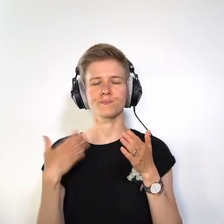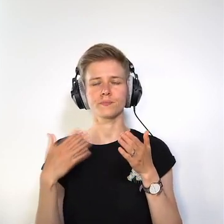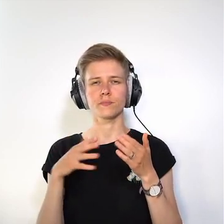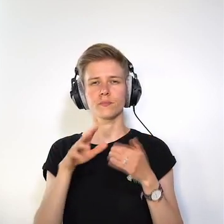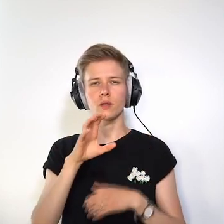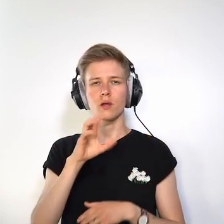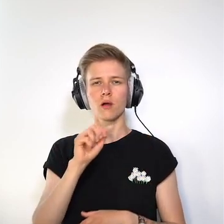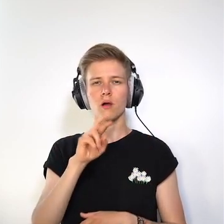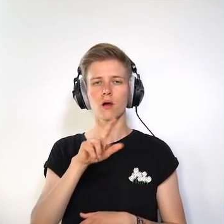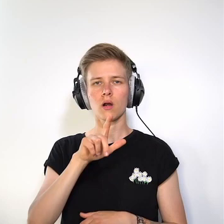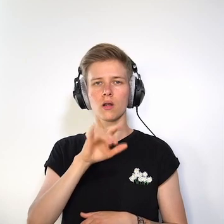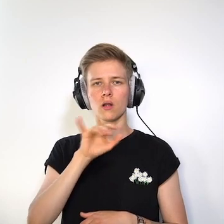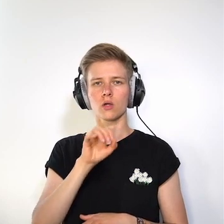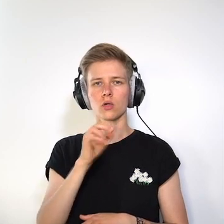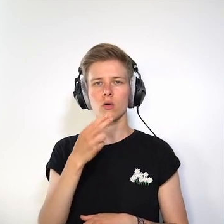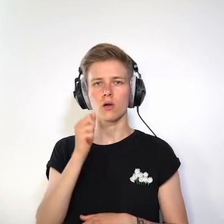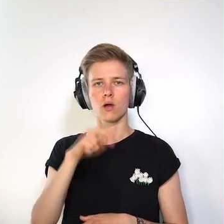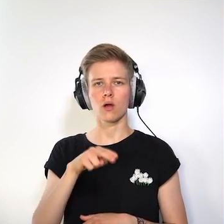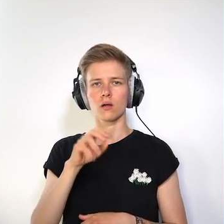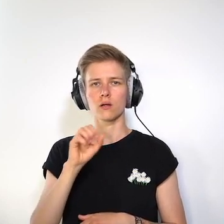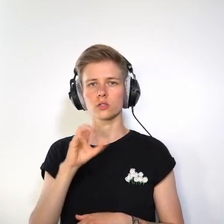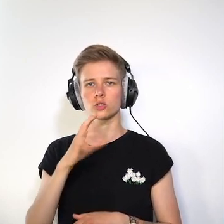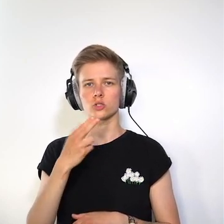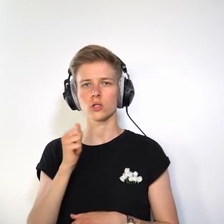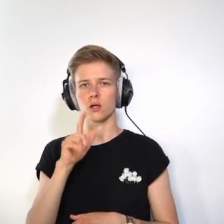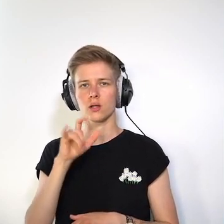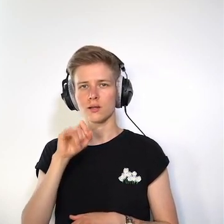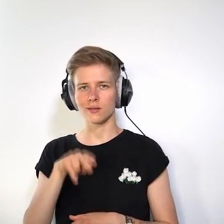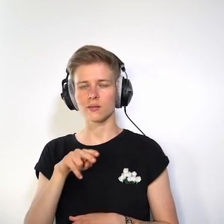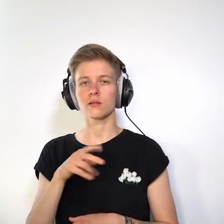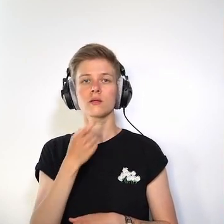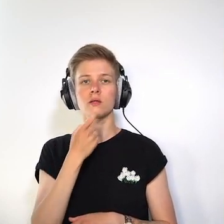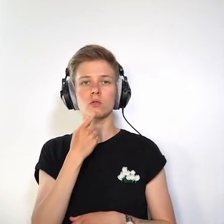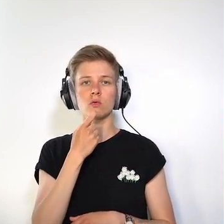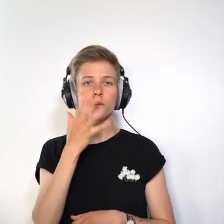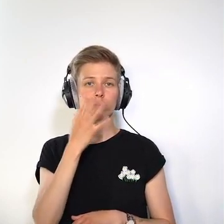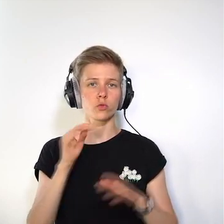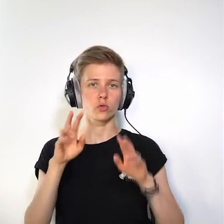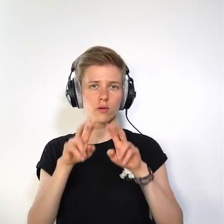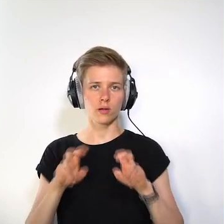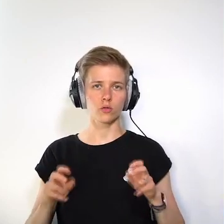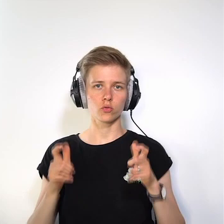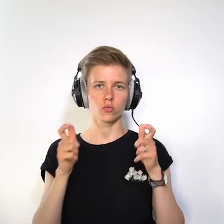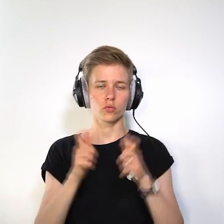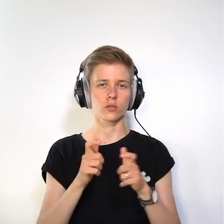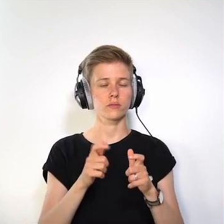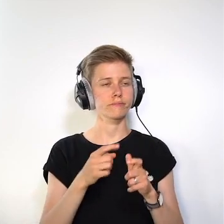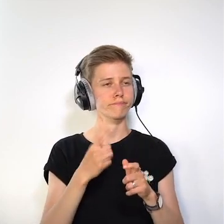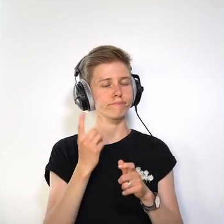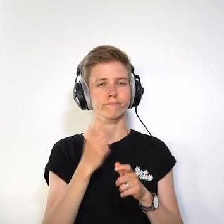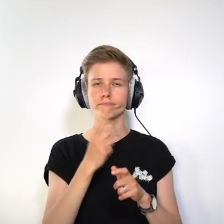Carl Johan Schalin, josta tuli Suomen psykoanalyyttisen yhdistyksen pitkä